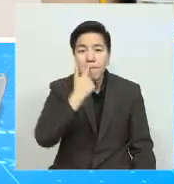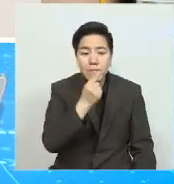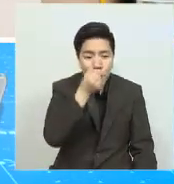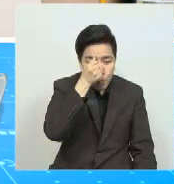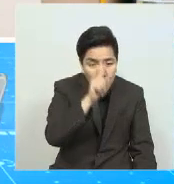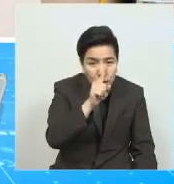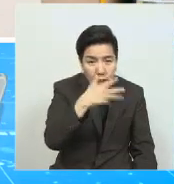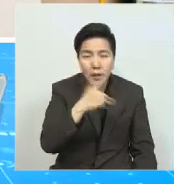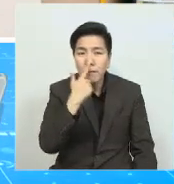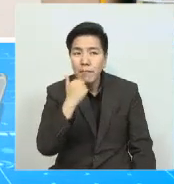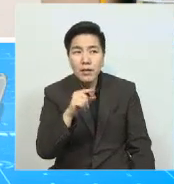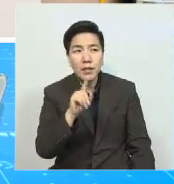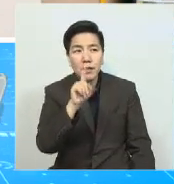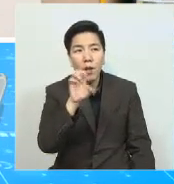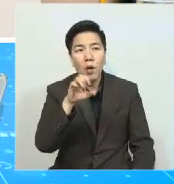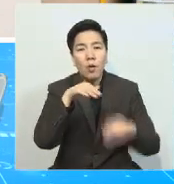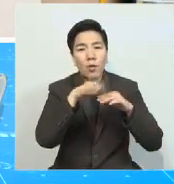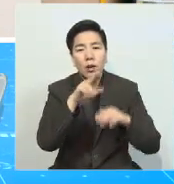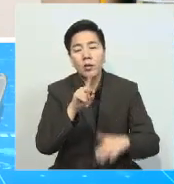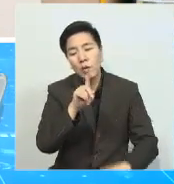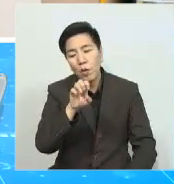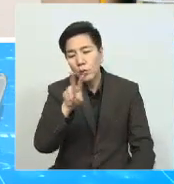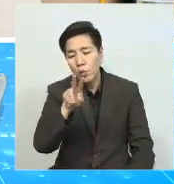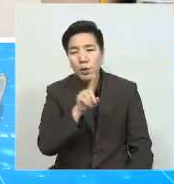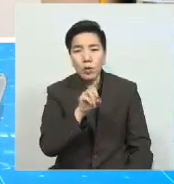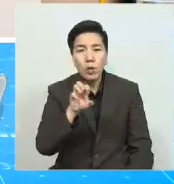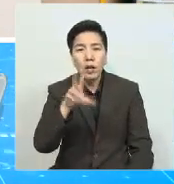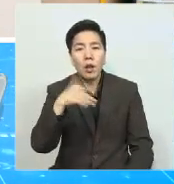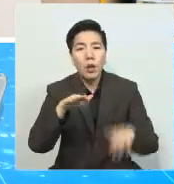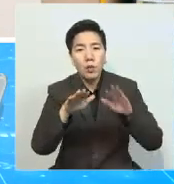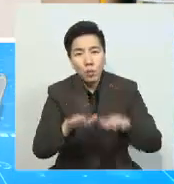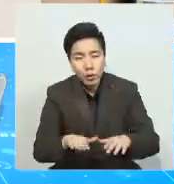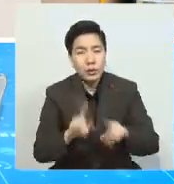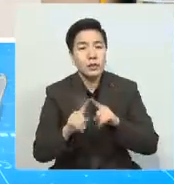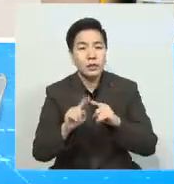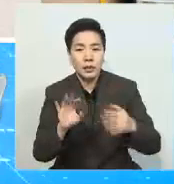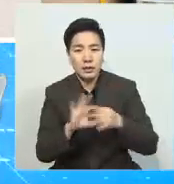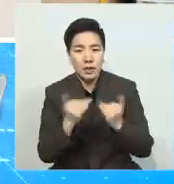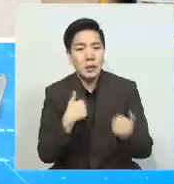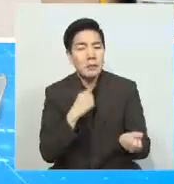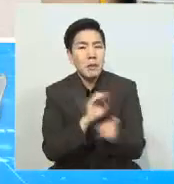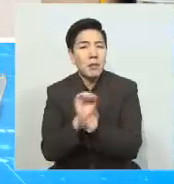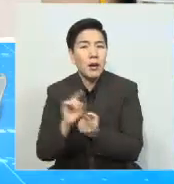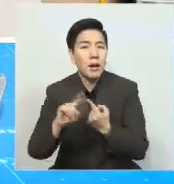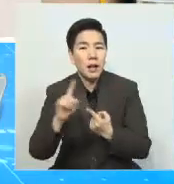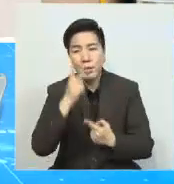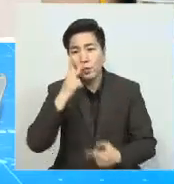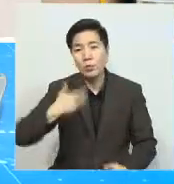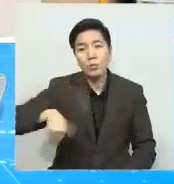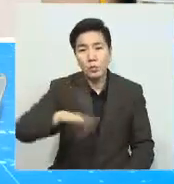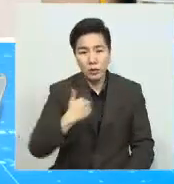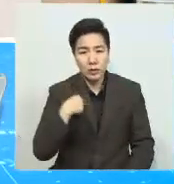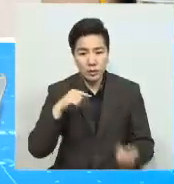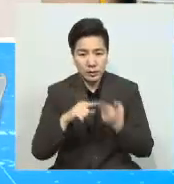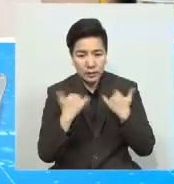แล้วก็แดงก็แดงประมาณ100เศษ100 200 3แล้วเดี๋ยวเขาก็ลดลงนะครับก็มันอยู่ที่ทั้งหมดผ